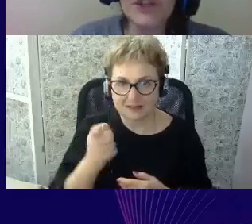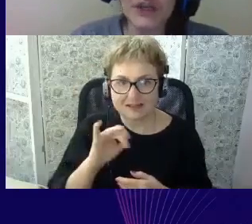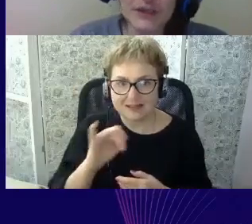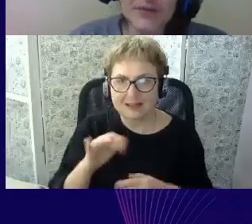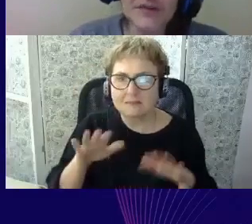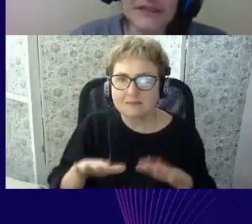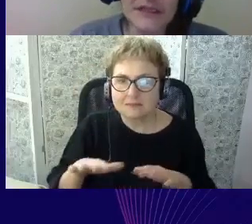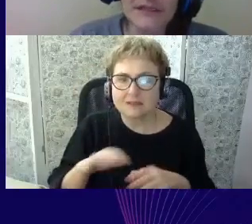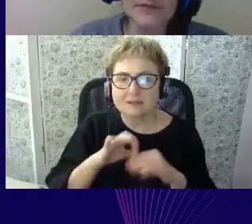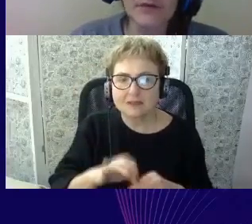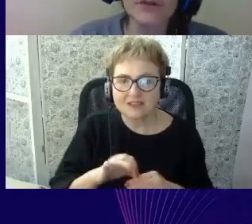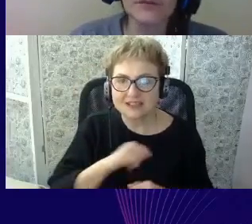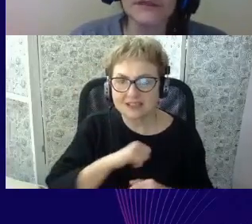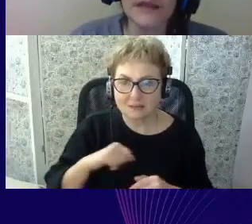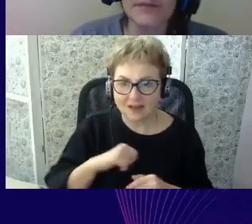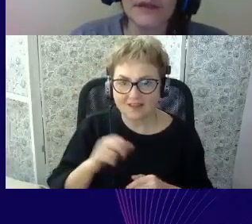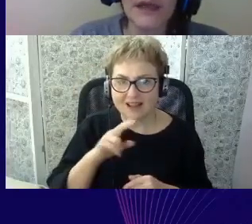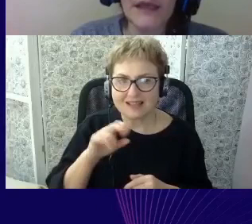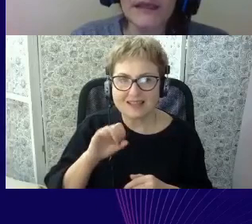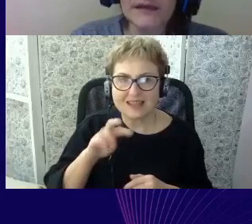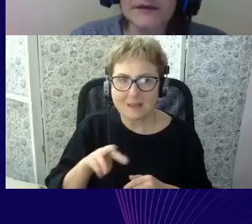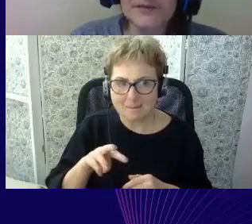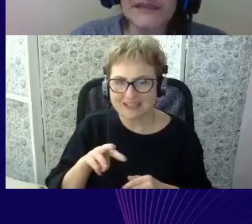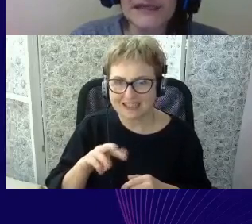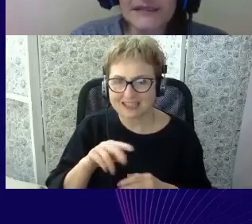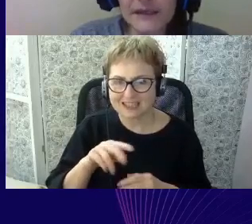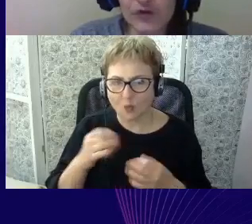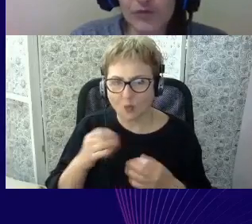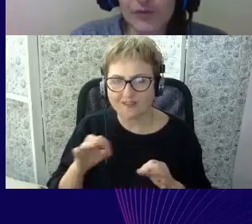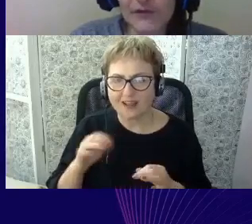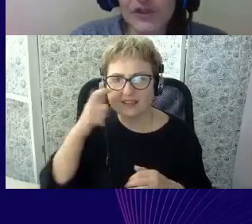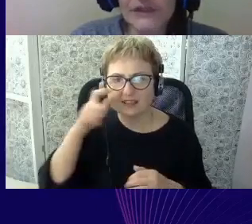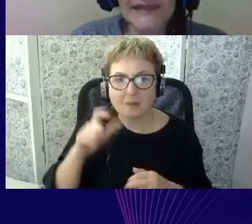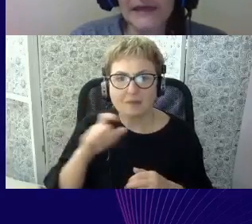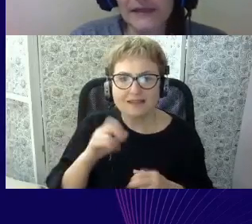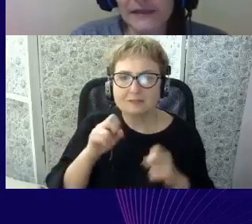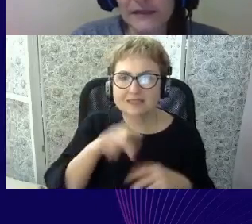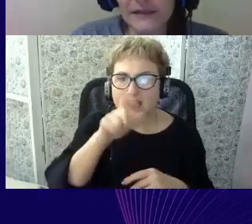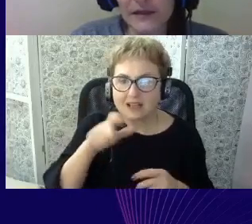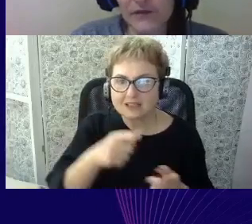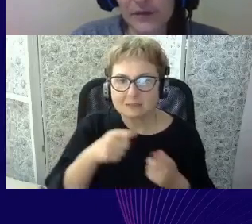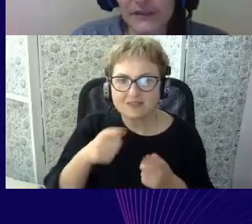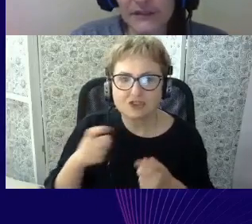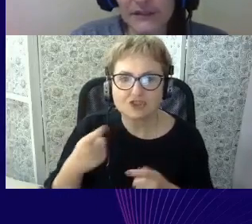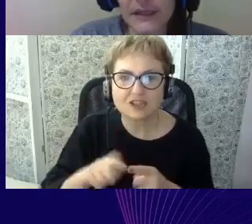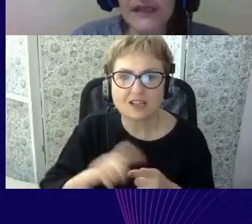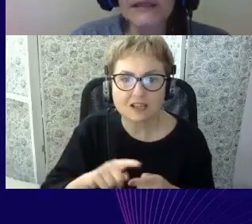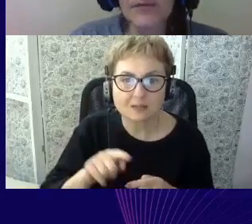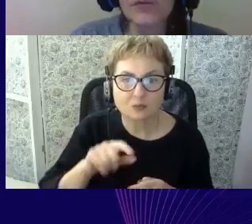и площадка проведения самого демэкзамена, и специалисты, которые будут привлечены для организации данного